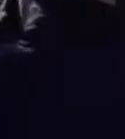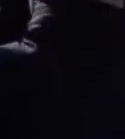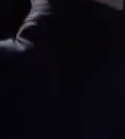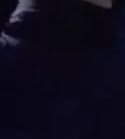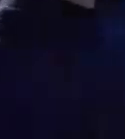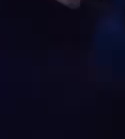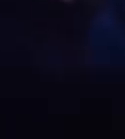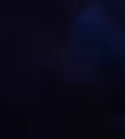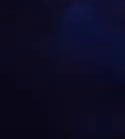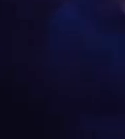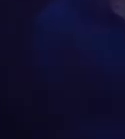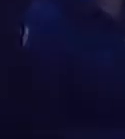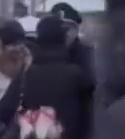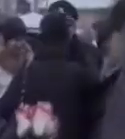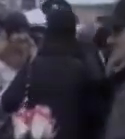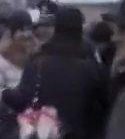Музика